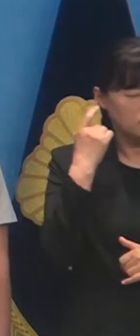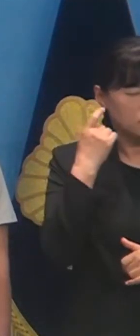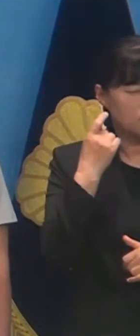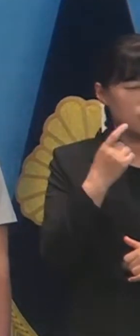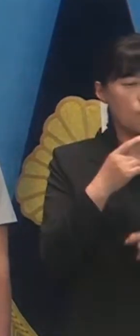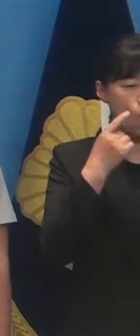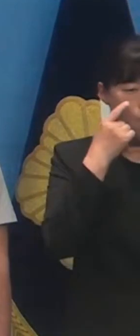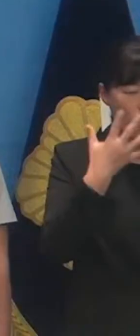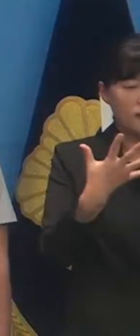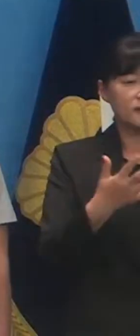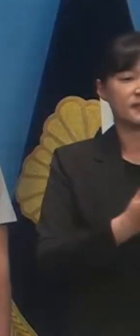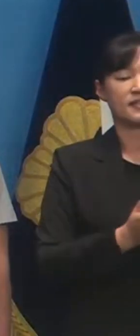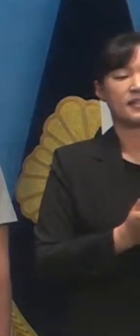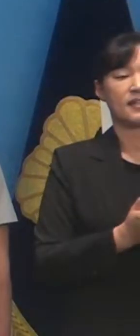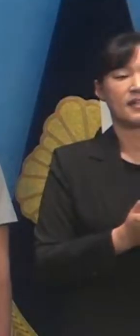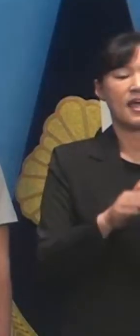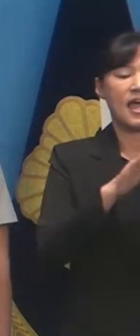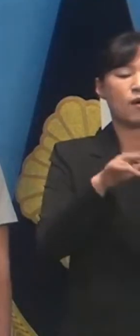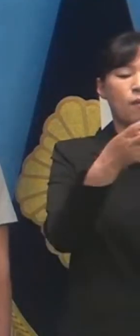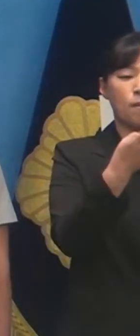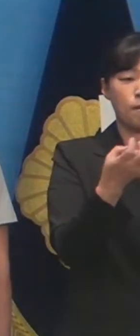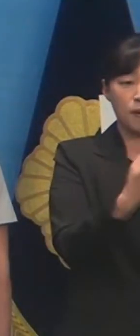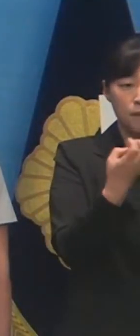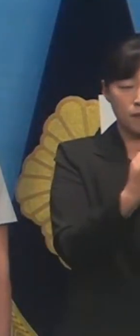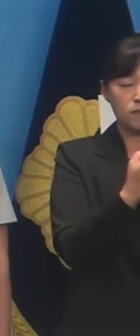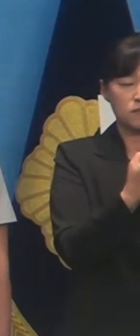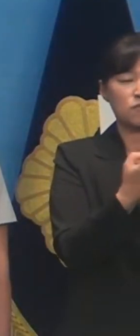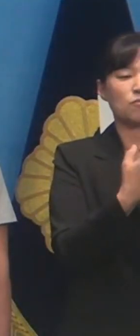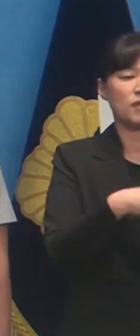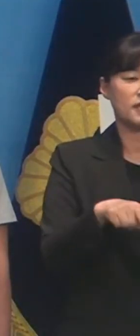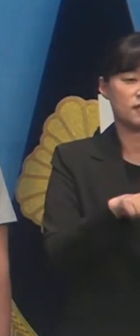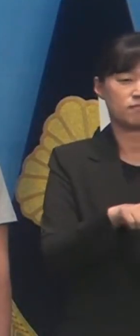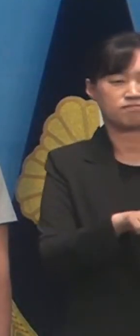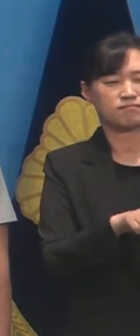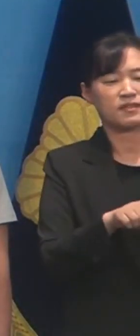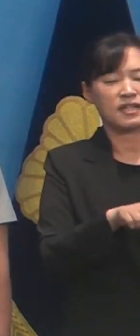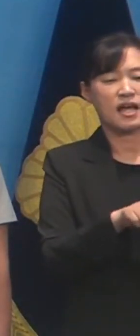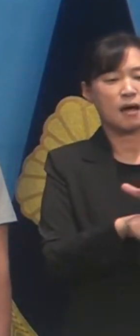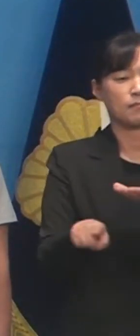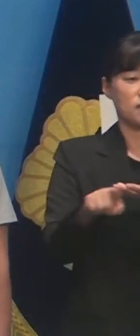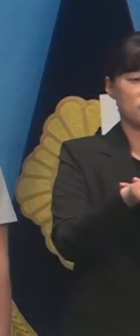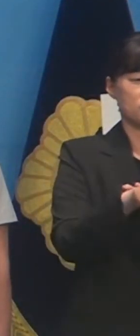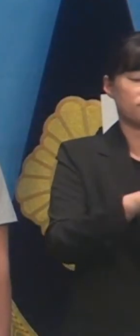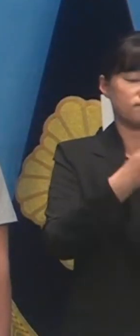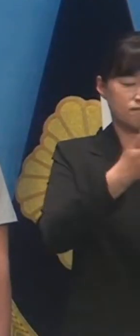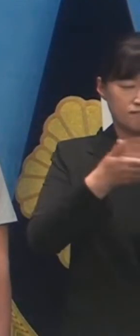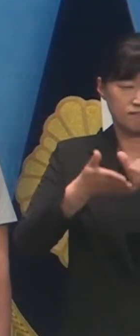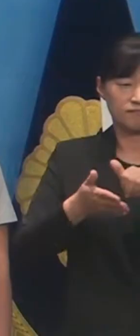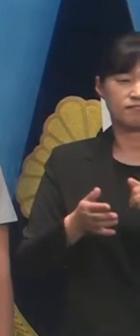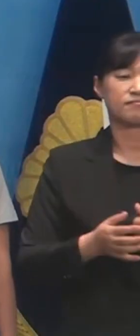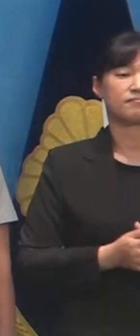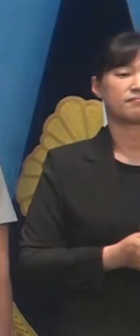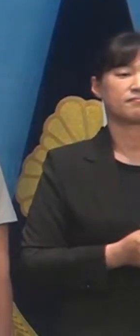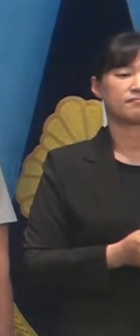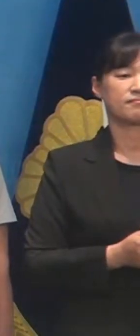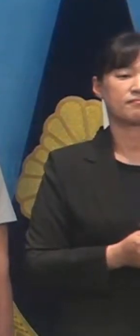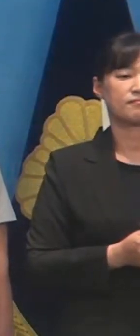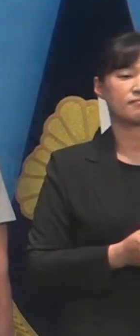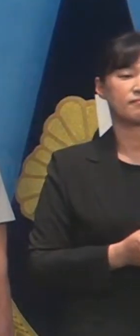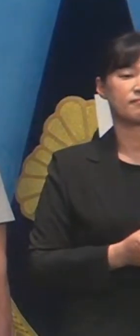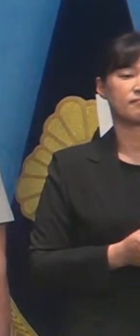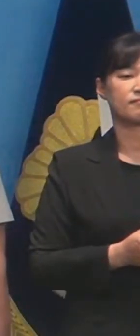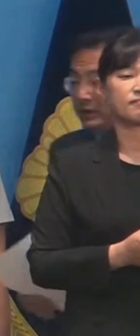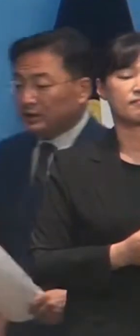해결 방안을 마련하기 위해서 즉각 앞장서 주시기를 다시 한번 간곡히 요청합니다. 이상입니다.